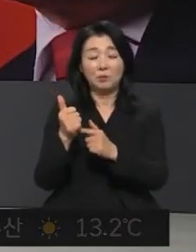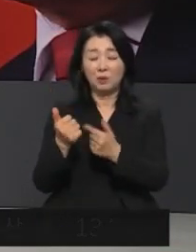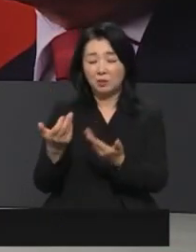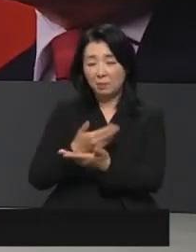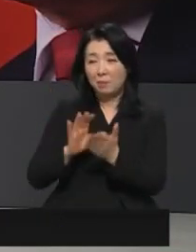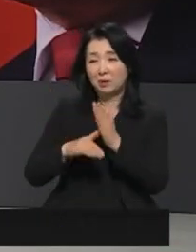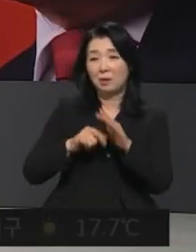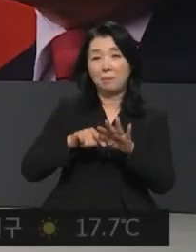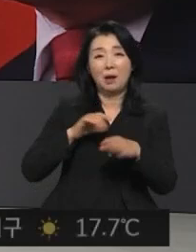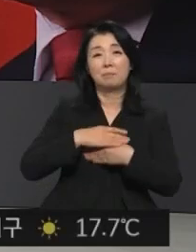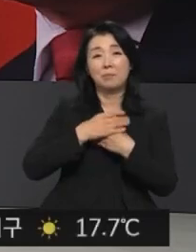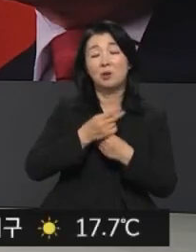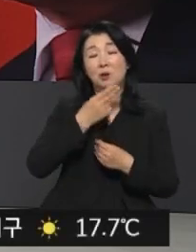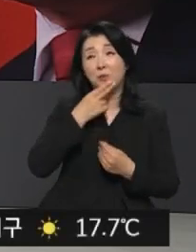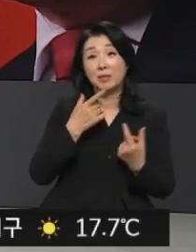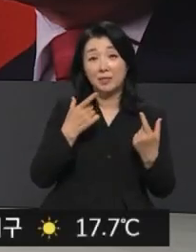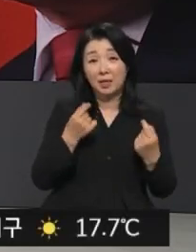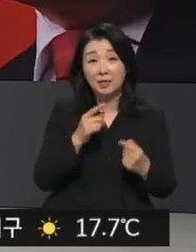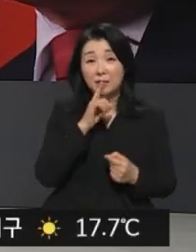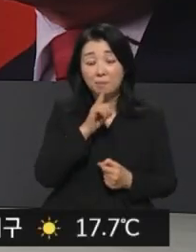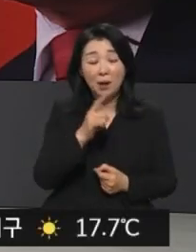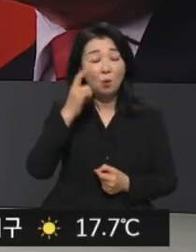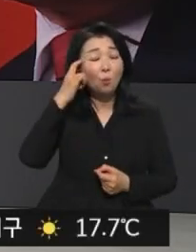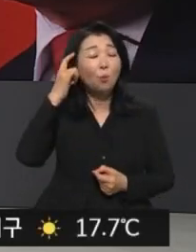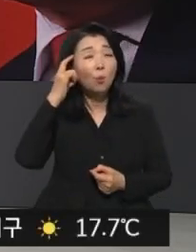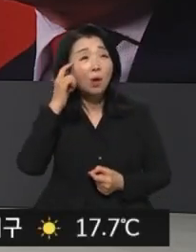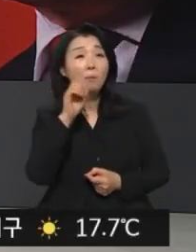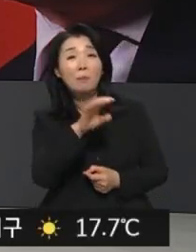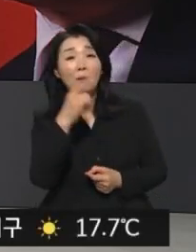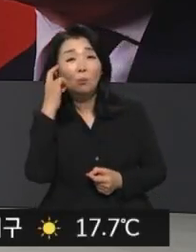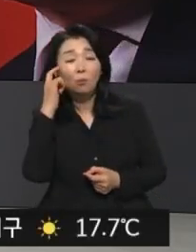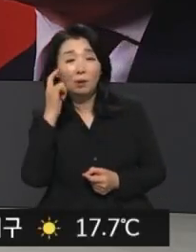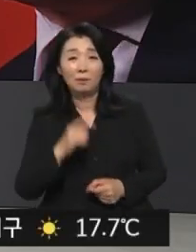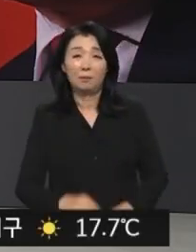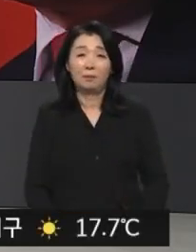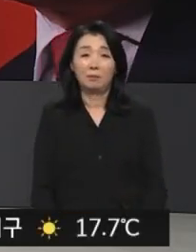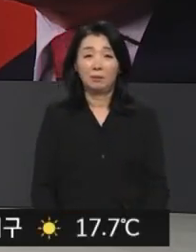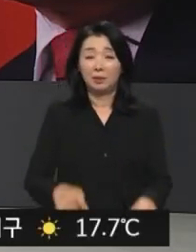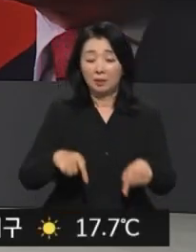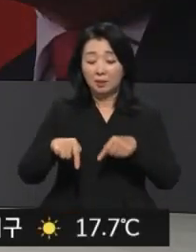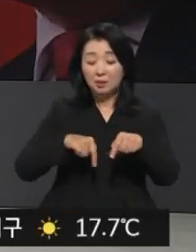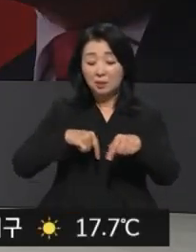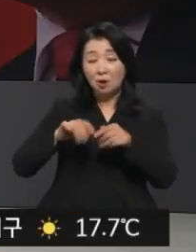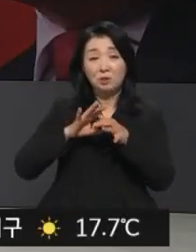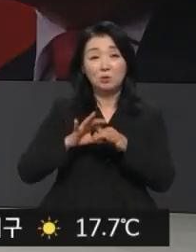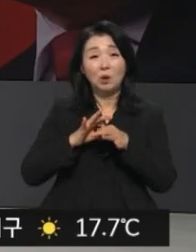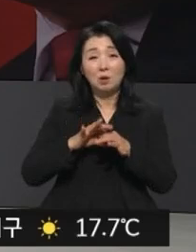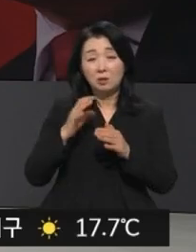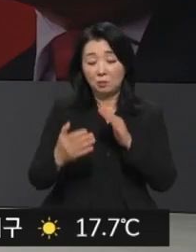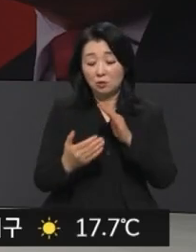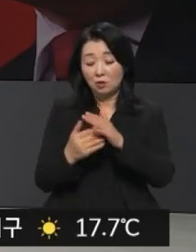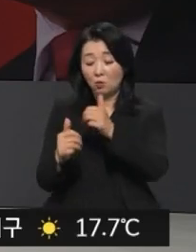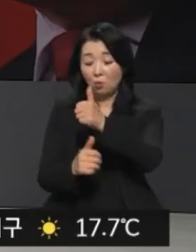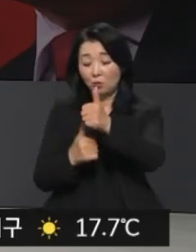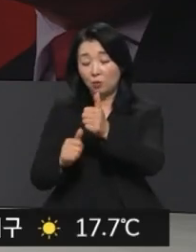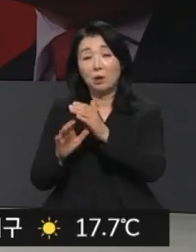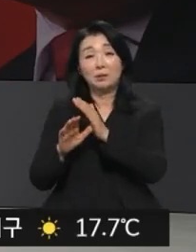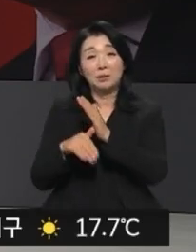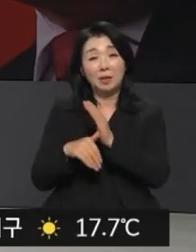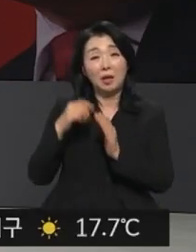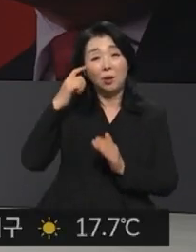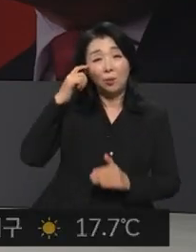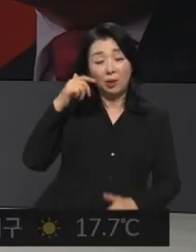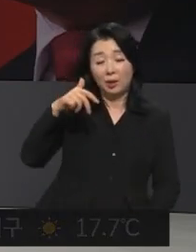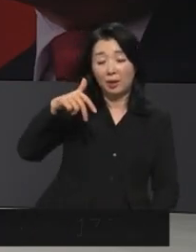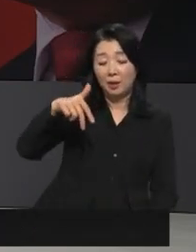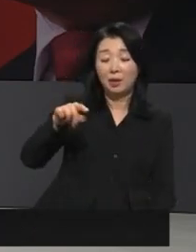것 같은데요. 그렇다면 이 발언을 왜 했을지도 따져봅니다. 정치권 안팎에선 이번 최고위원 경선에서 정광훈